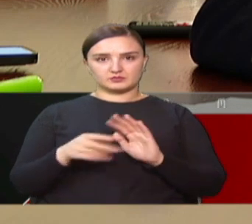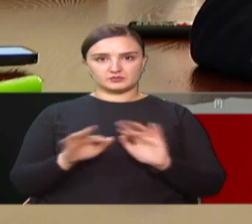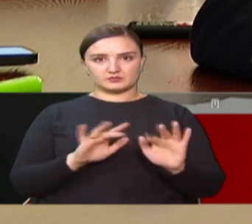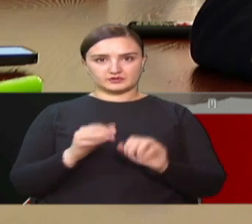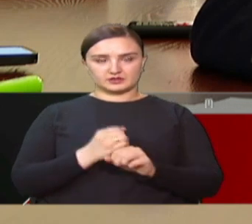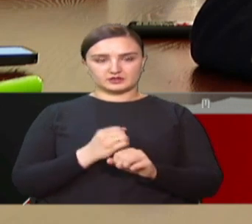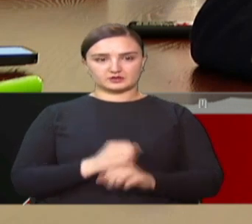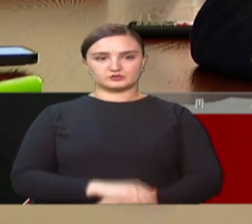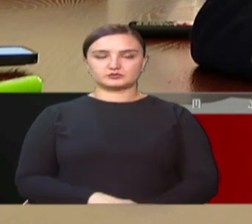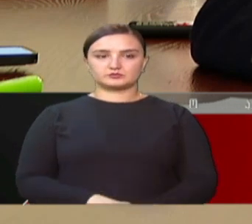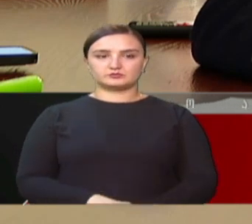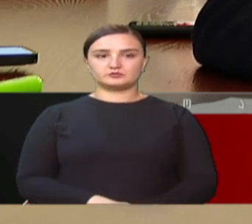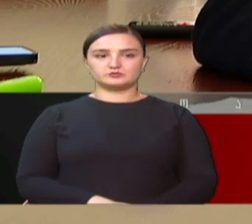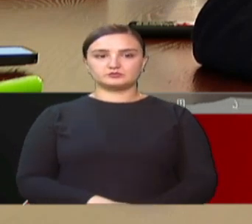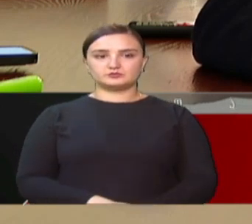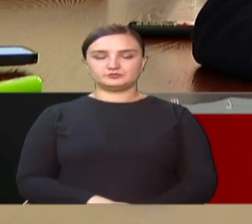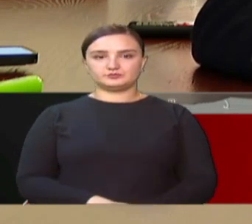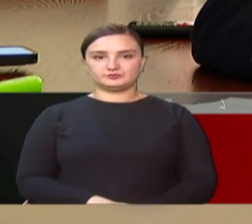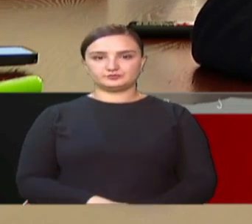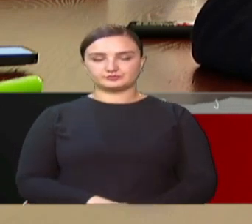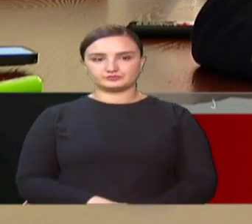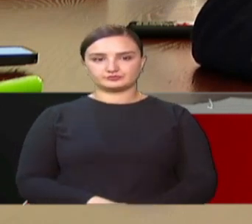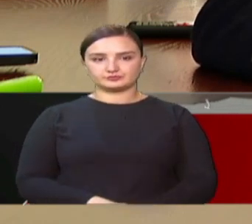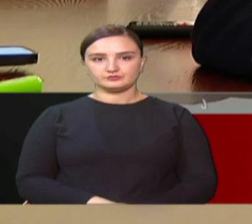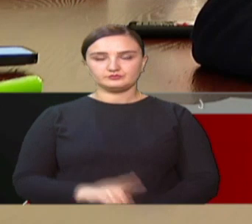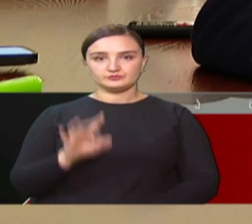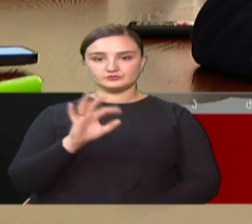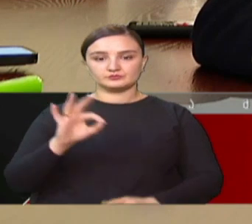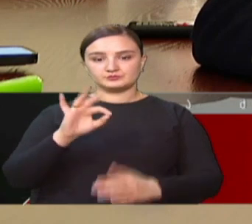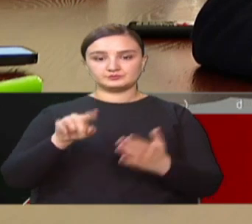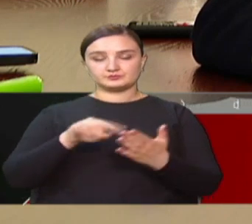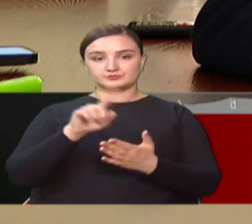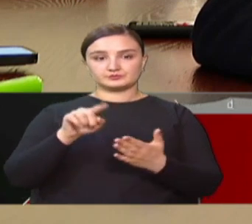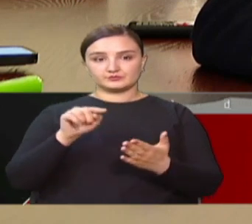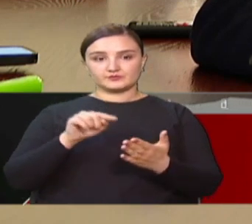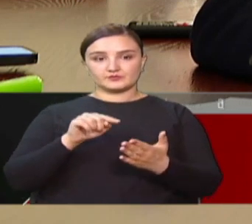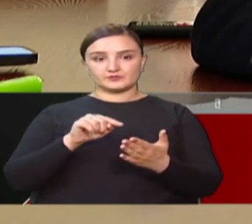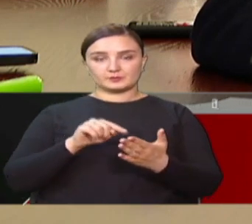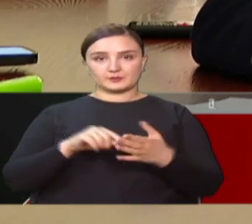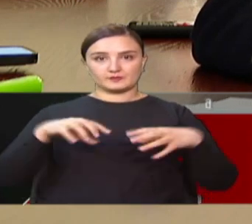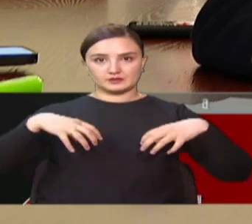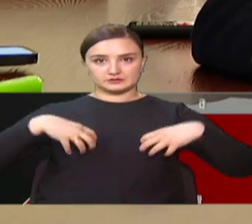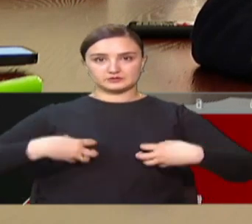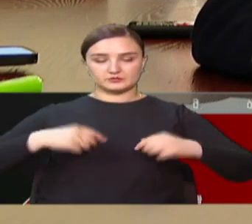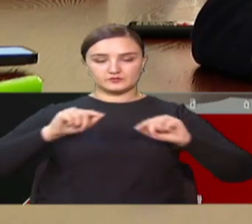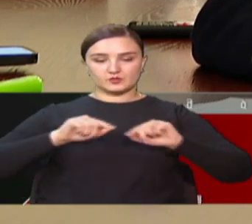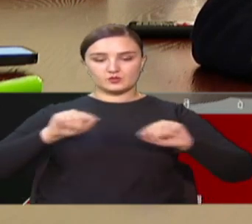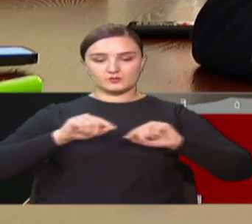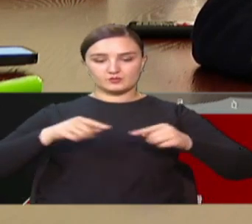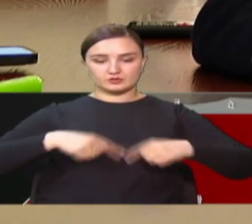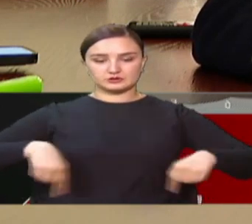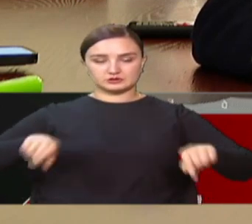სამომავლოდ. რაც შეეხება დასმულ შეკითხვას, მე არაერთხელ მითქვამს, რომ სამწუხაროდ ოპოზიციური სპექტრი